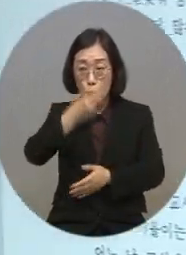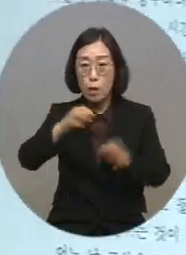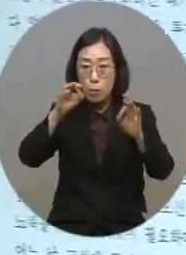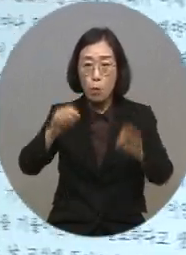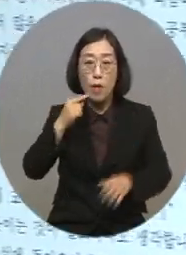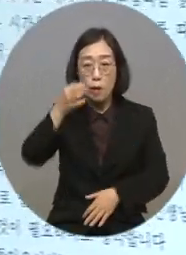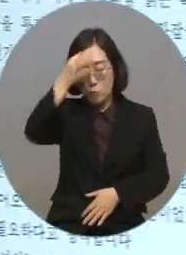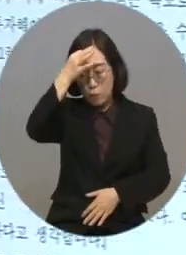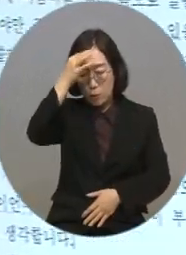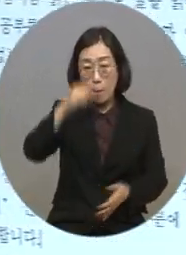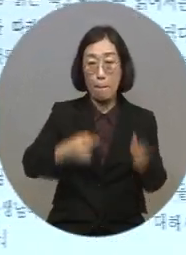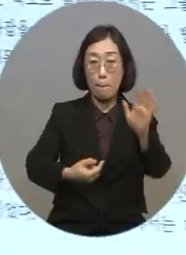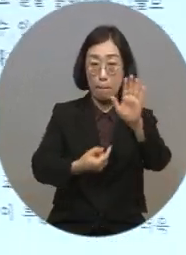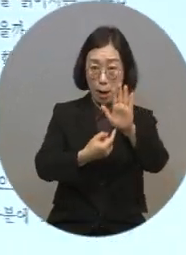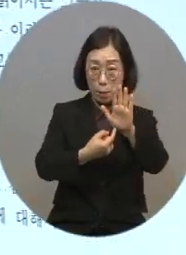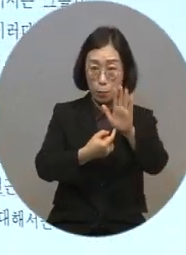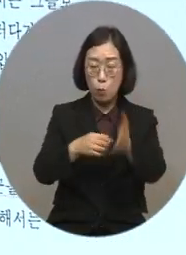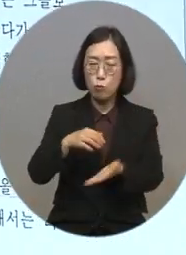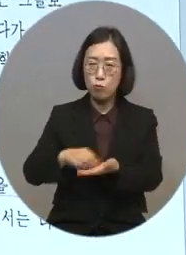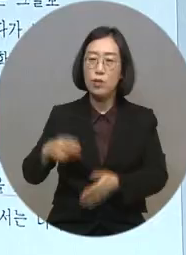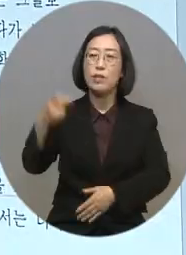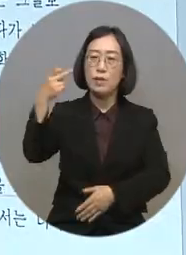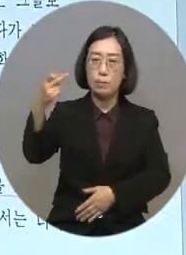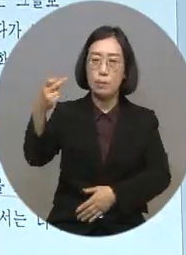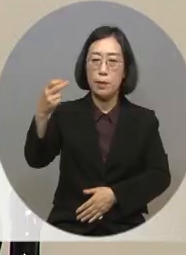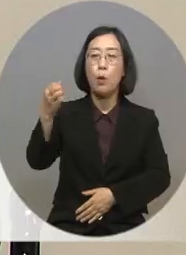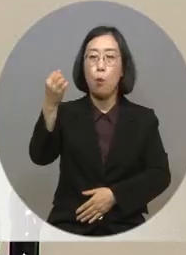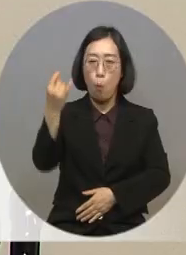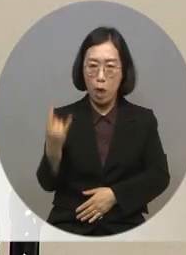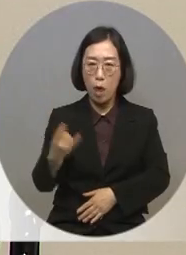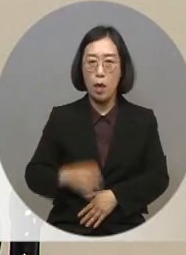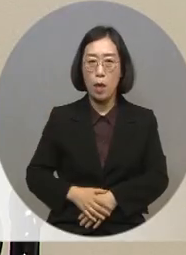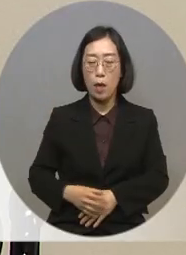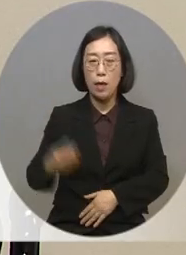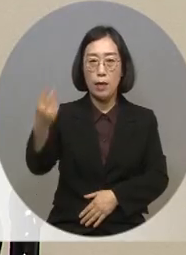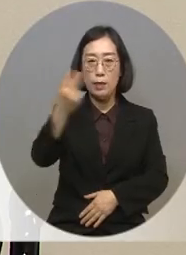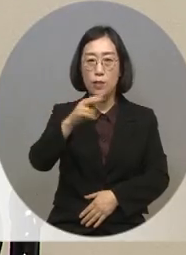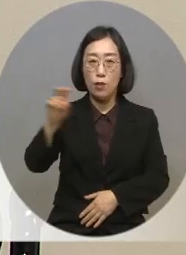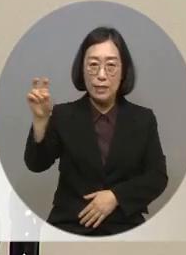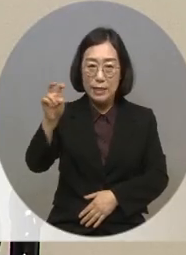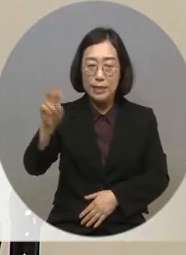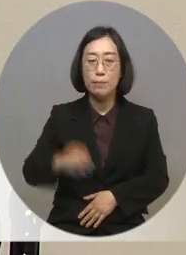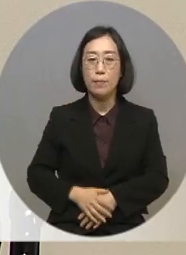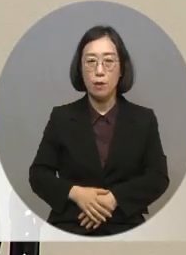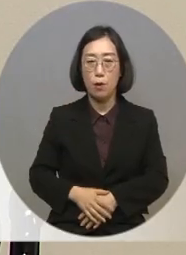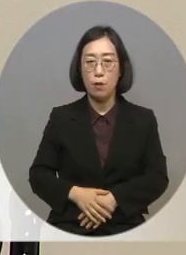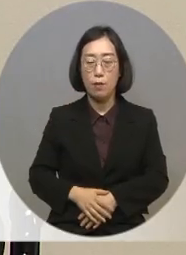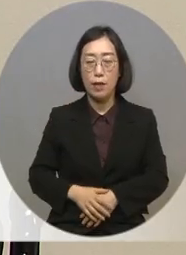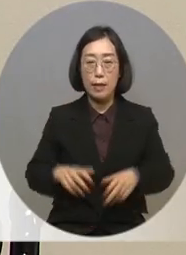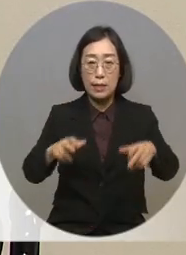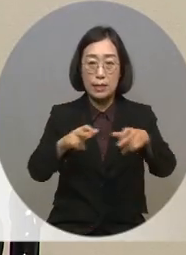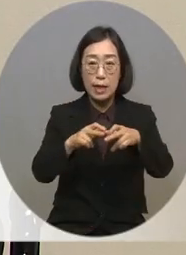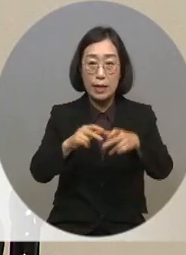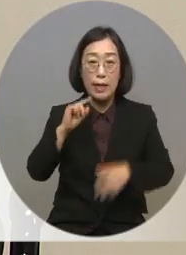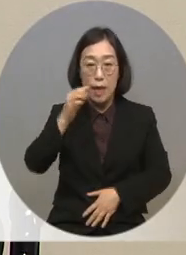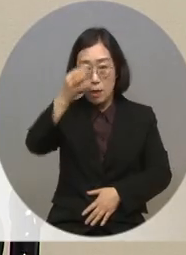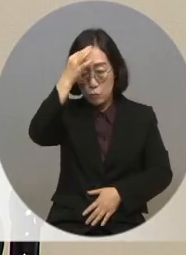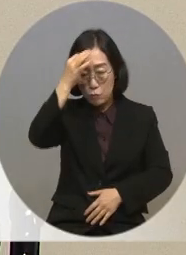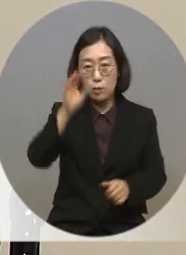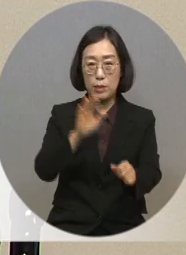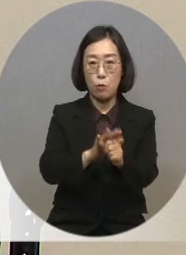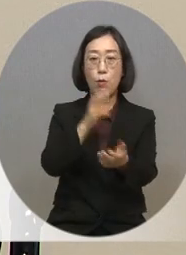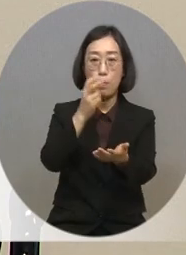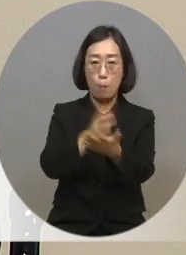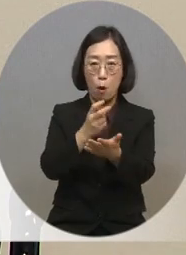활동 발표 횟수는 12회 있습니다 2020년에 장애 예술인 지원법이 마련됐어요